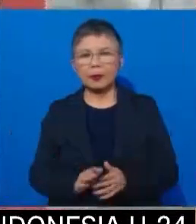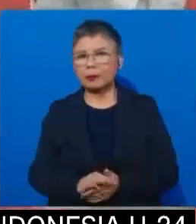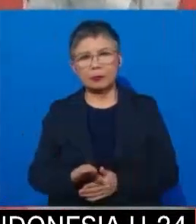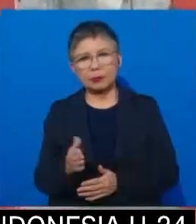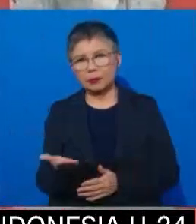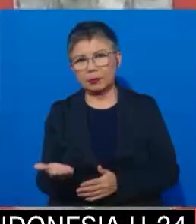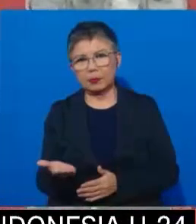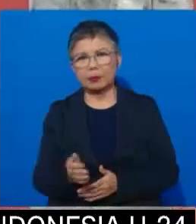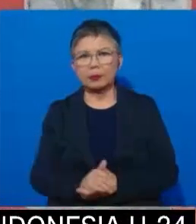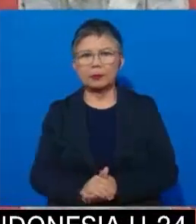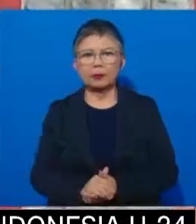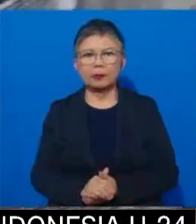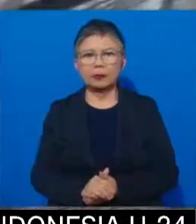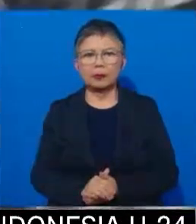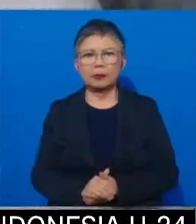Selatan.